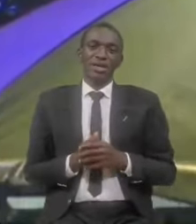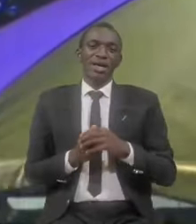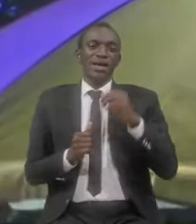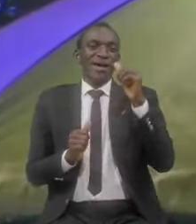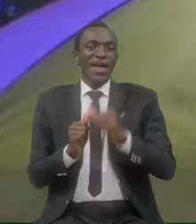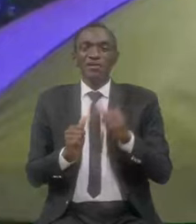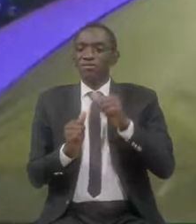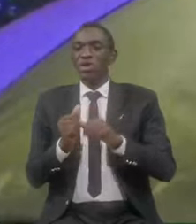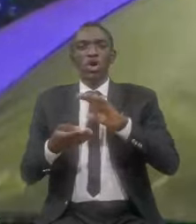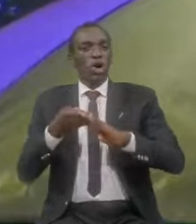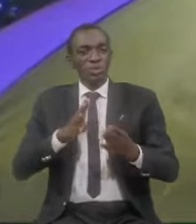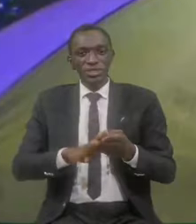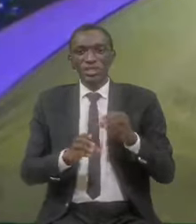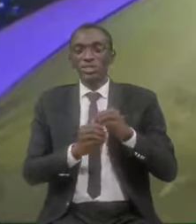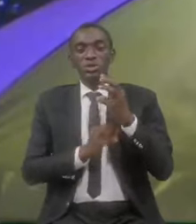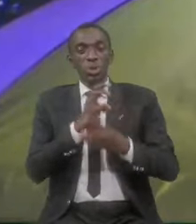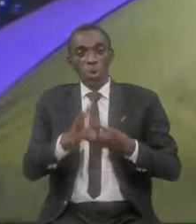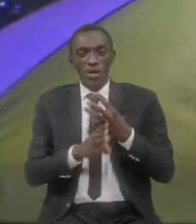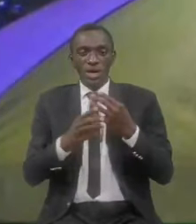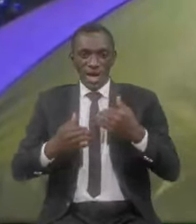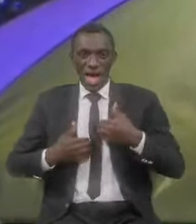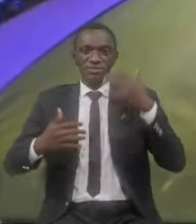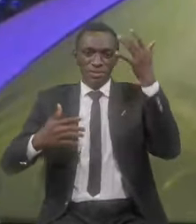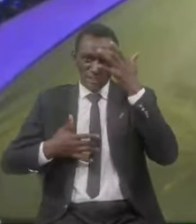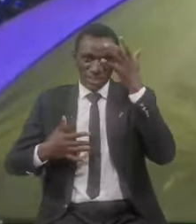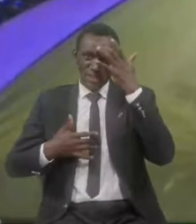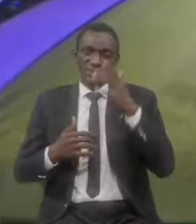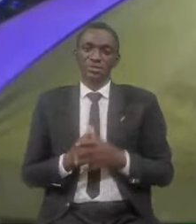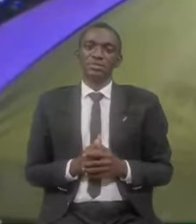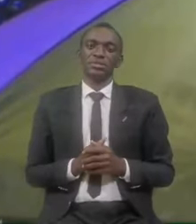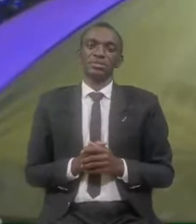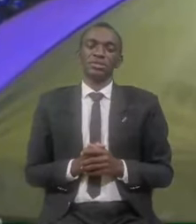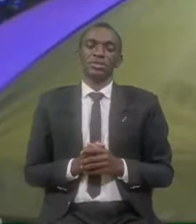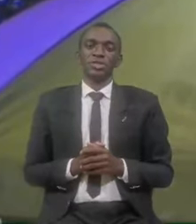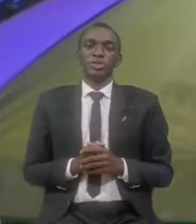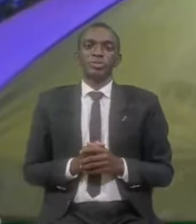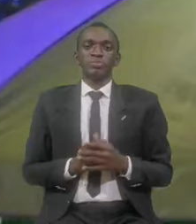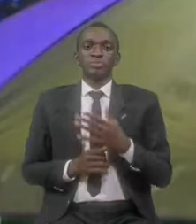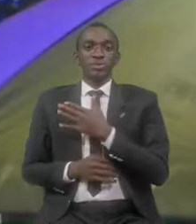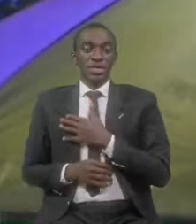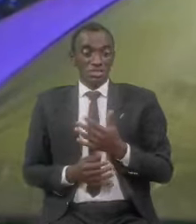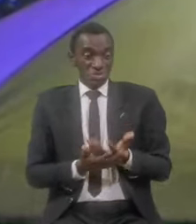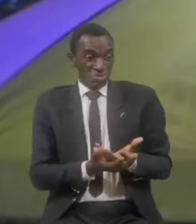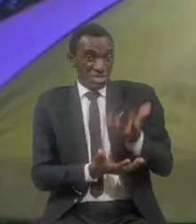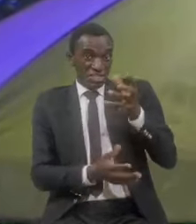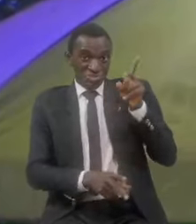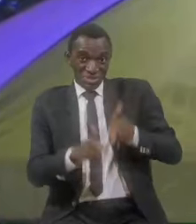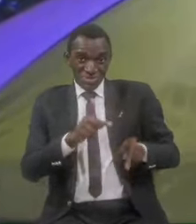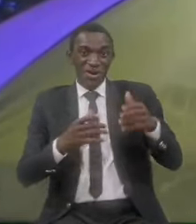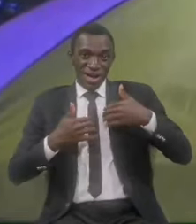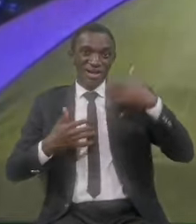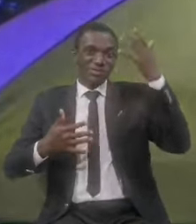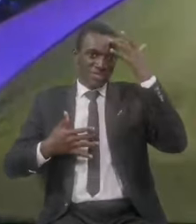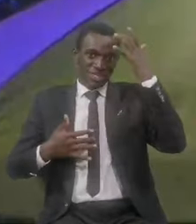Il y a la maladie dans chaque communauté du monde. Parmi les riches, parmi